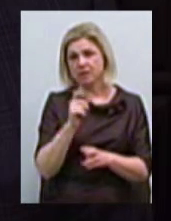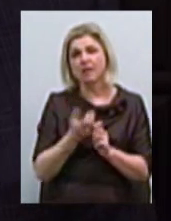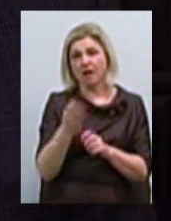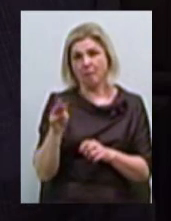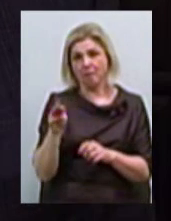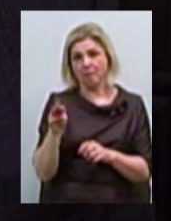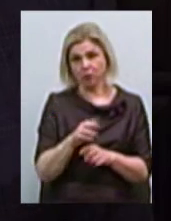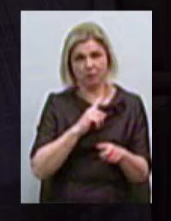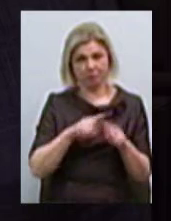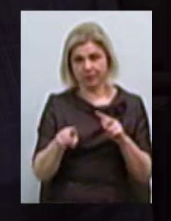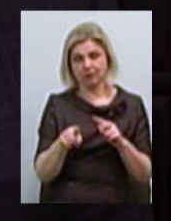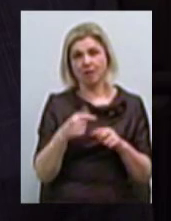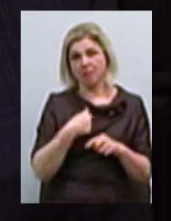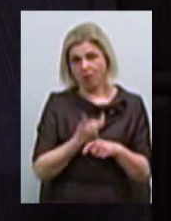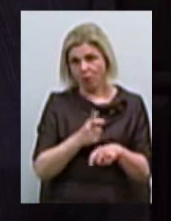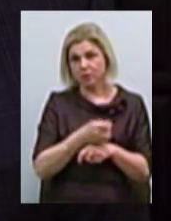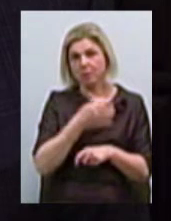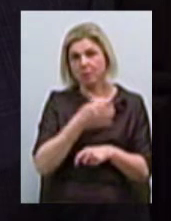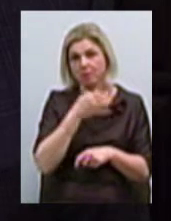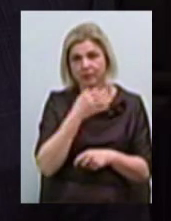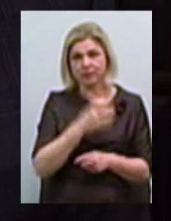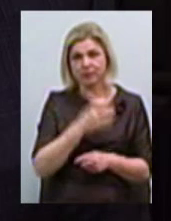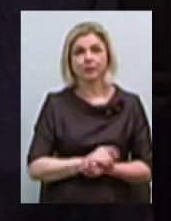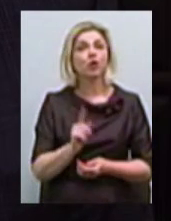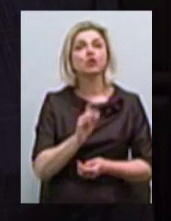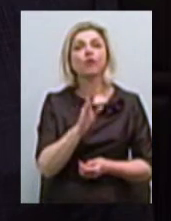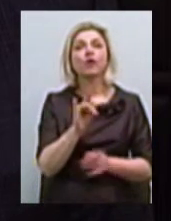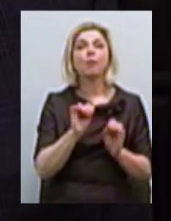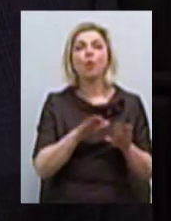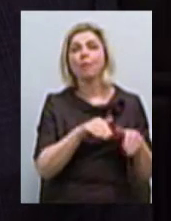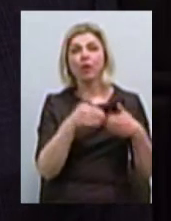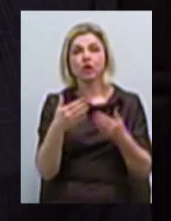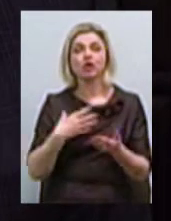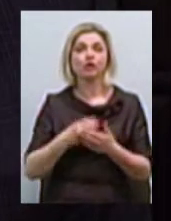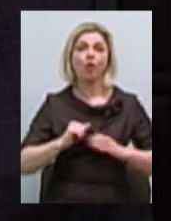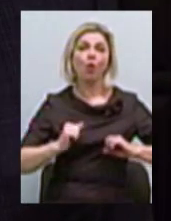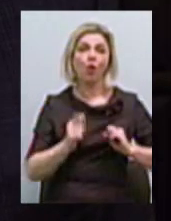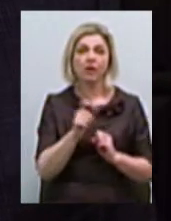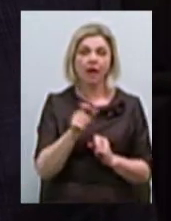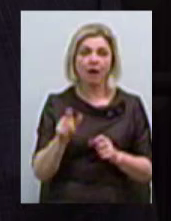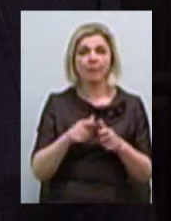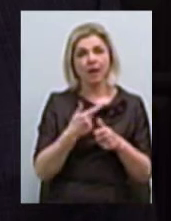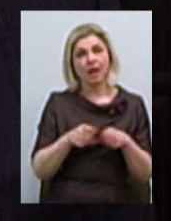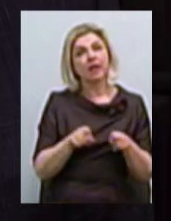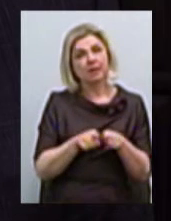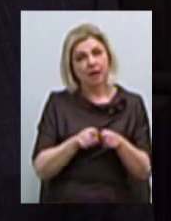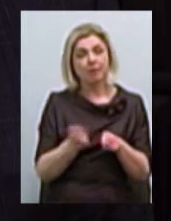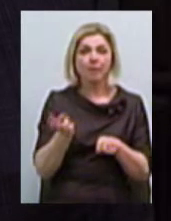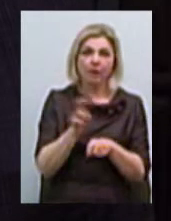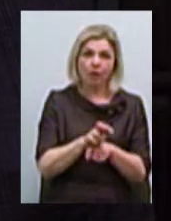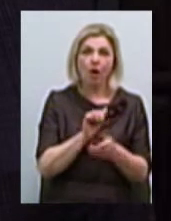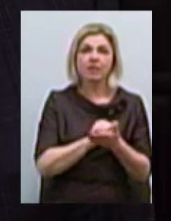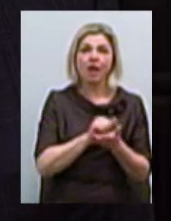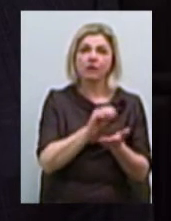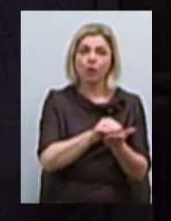хвилин. Це мені абсолютно сподобалось і влаштувало. Що ви можете порадити своїм колегам? Чи треба їм все ж таки приходити